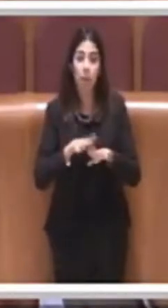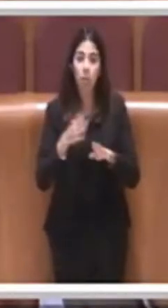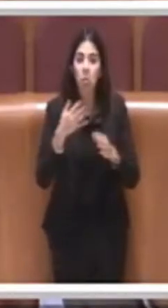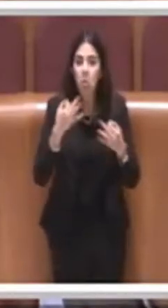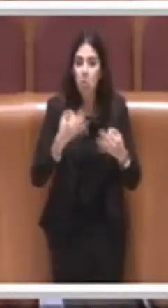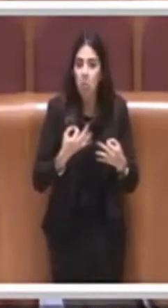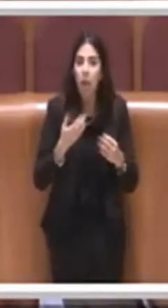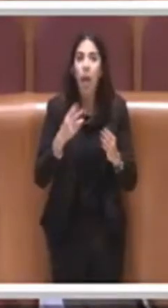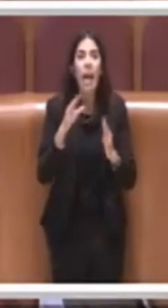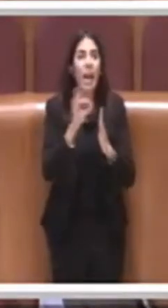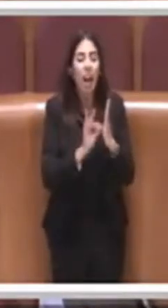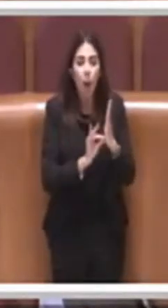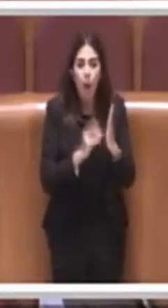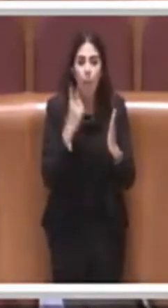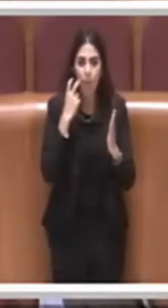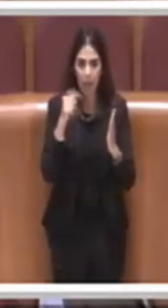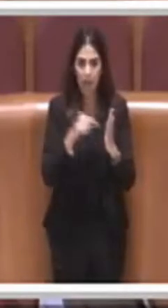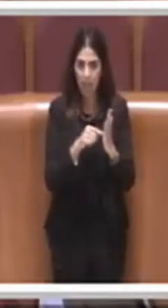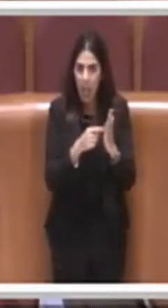regolamenti, e mi fermo qui.